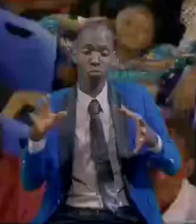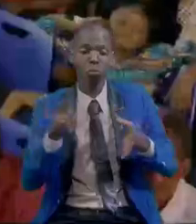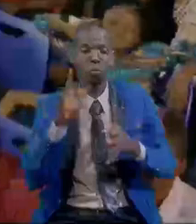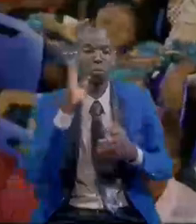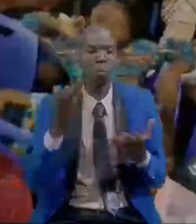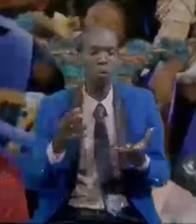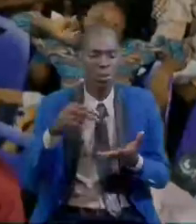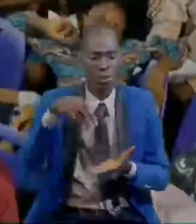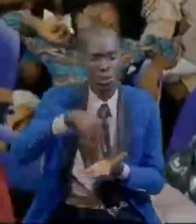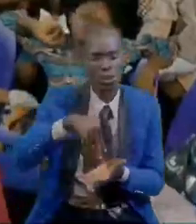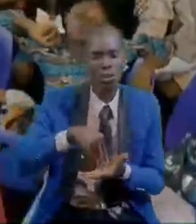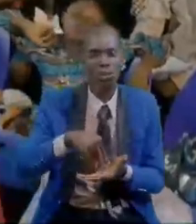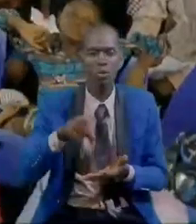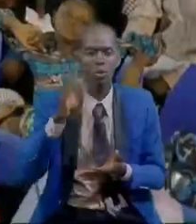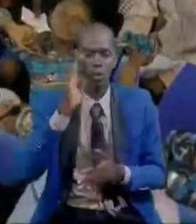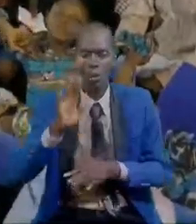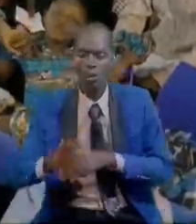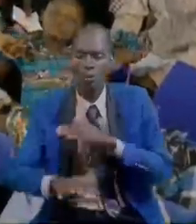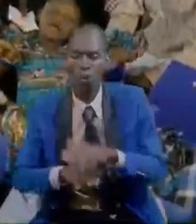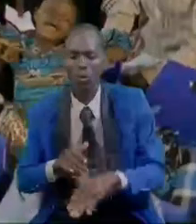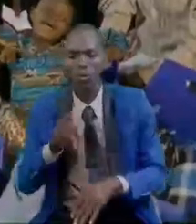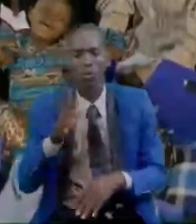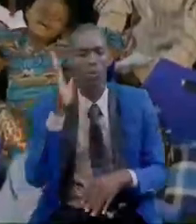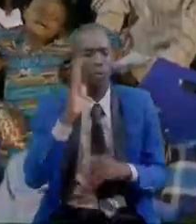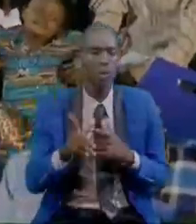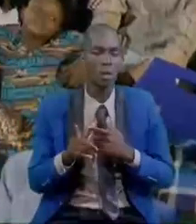Tu vas marcher. Tu vas courir.